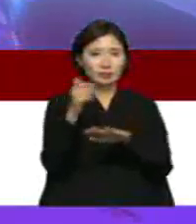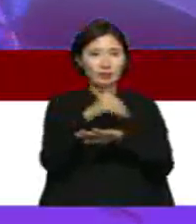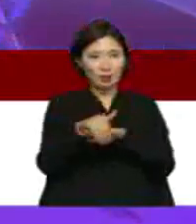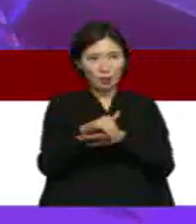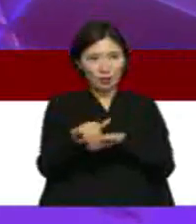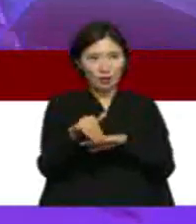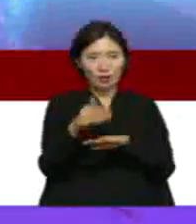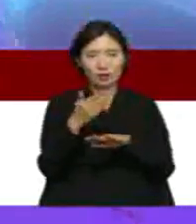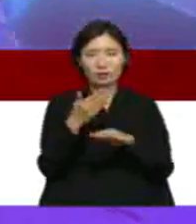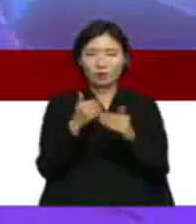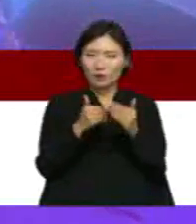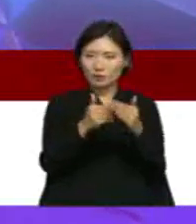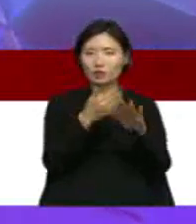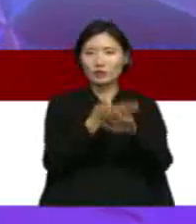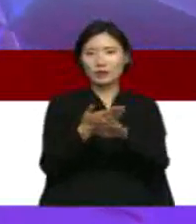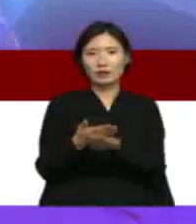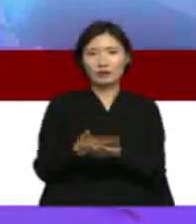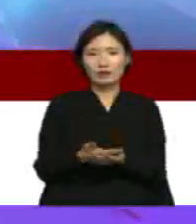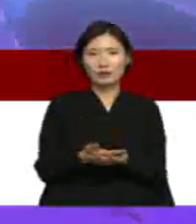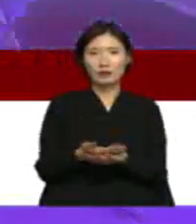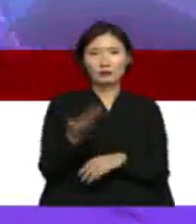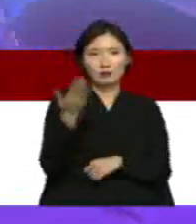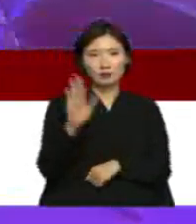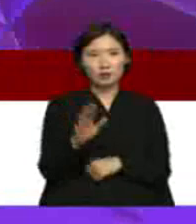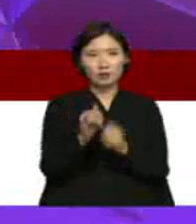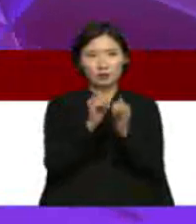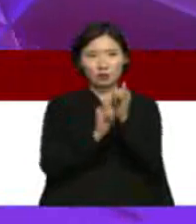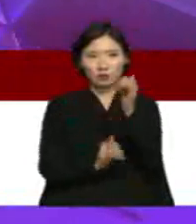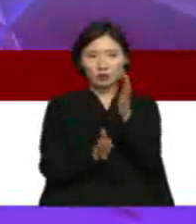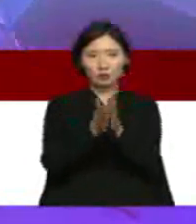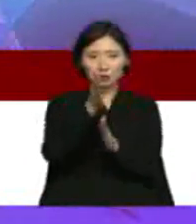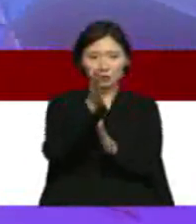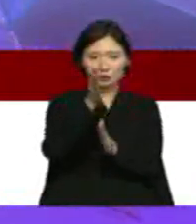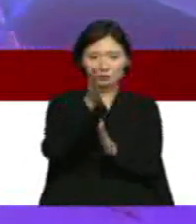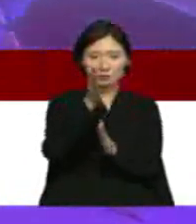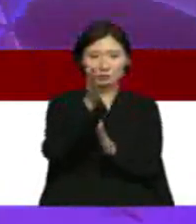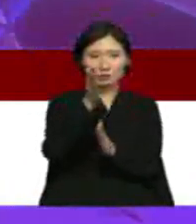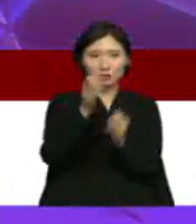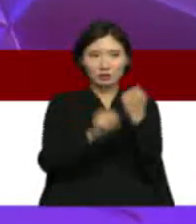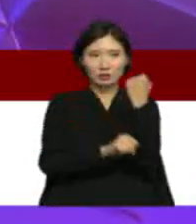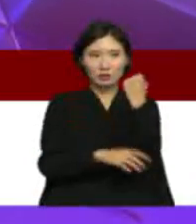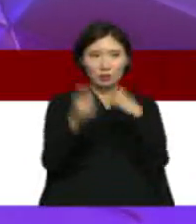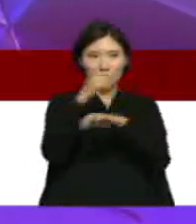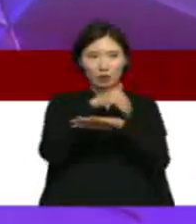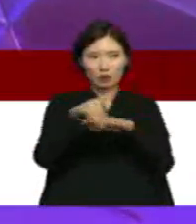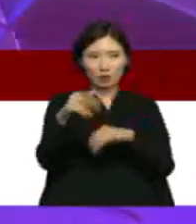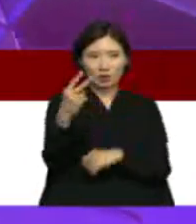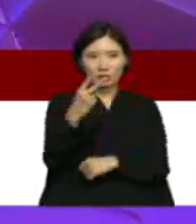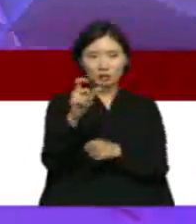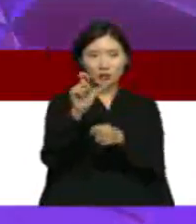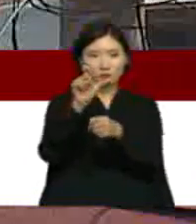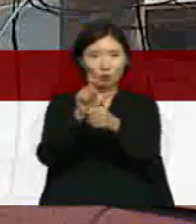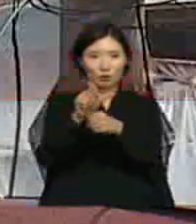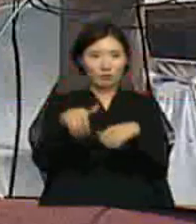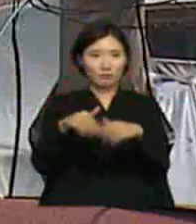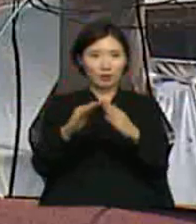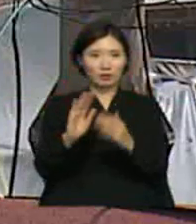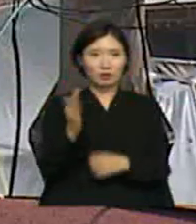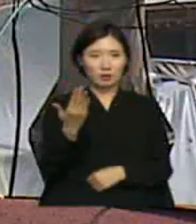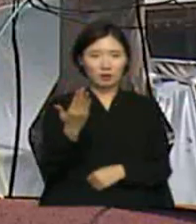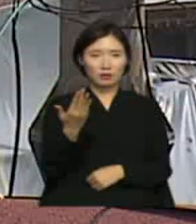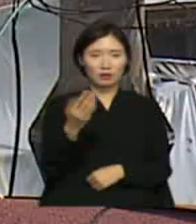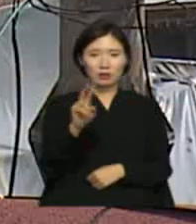있고 과정도 또 다른 수가 있어요 여기는 역사도 신부 신부 하네요 가 드심 기본계획에 또 2015년에 생겼거든요